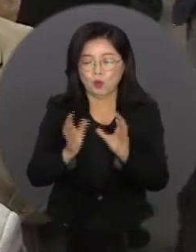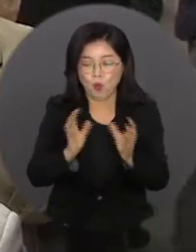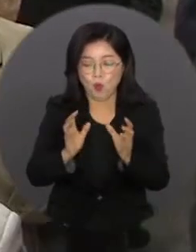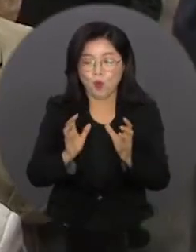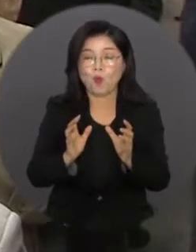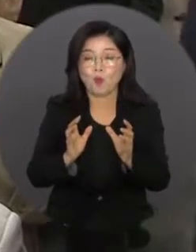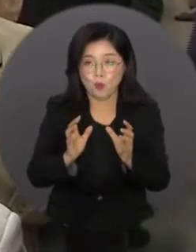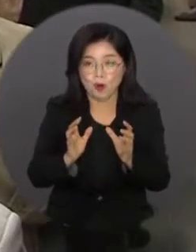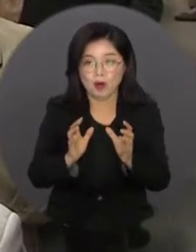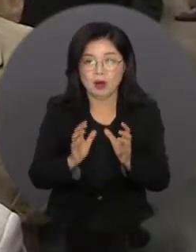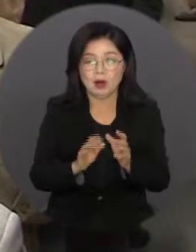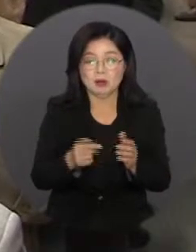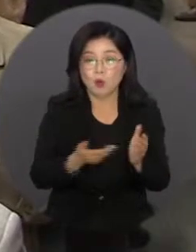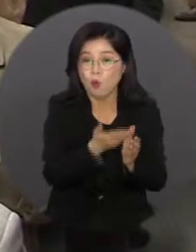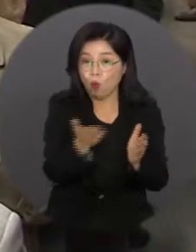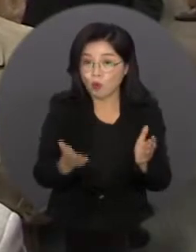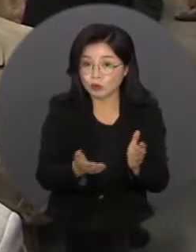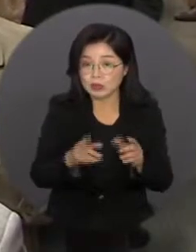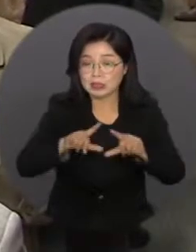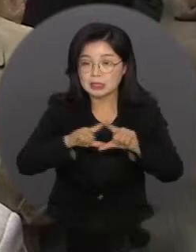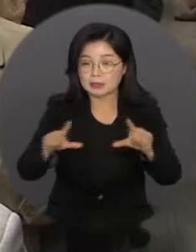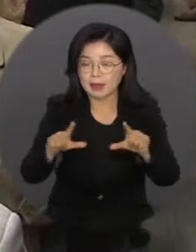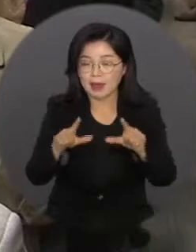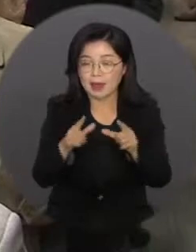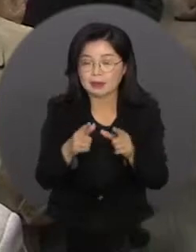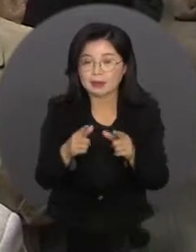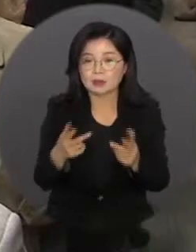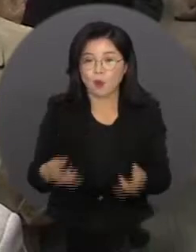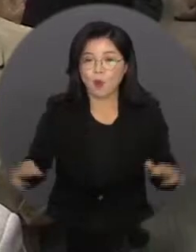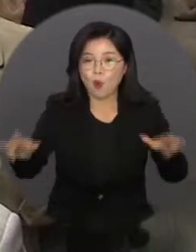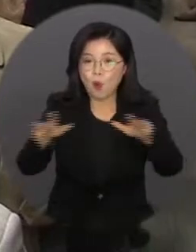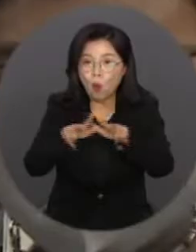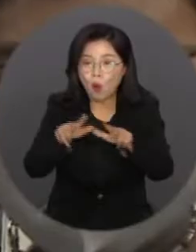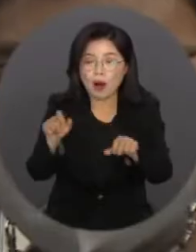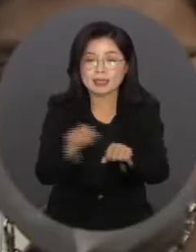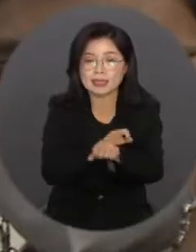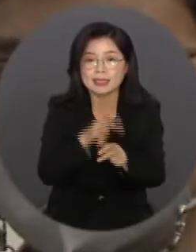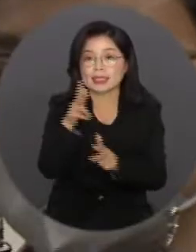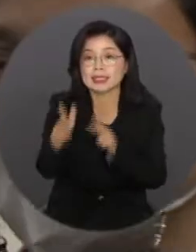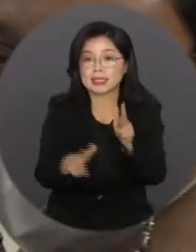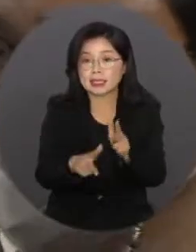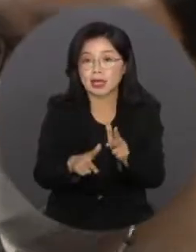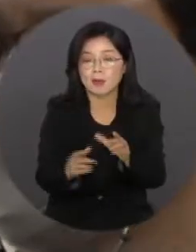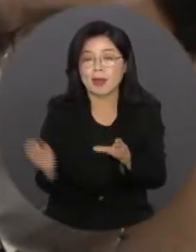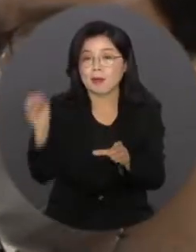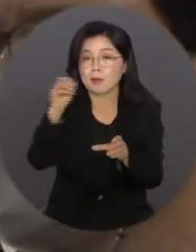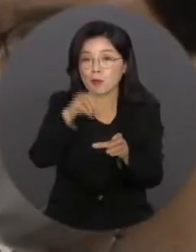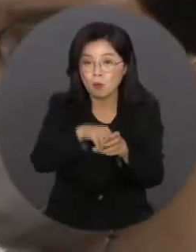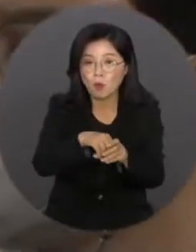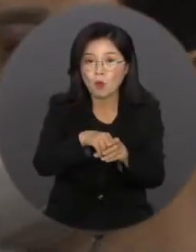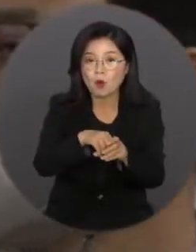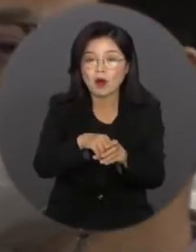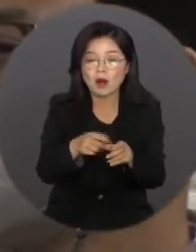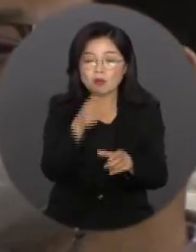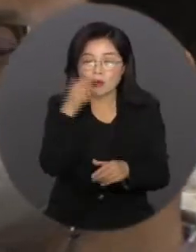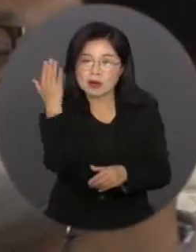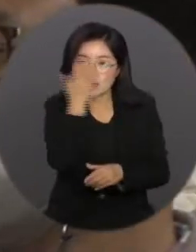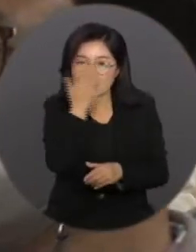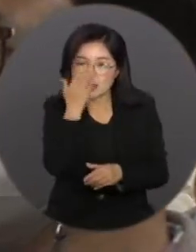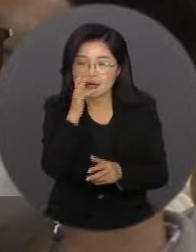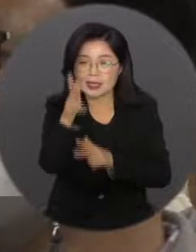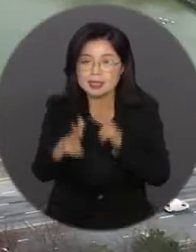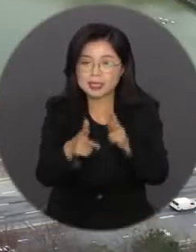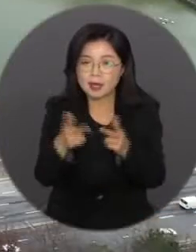모였습니다. 풍암호수는 이번 민간공원 특례 사업인 중앙공원 일지구에 포함되면서 수질 개선 방안이 함께 추진되고